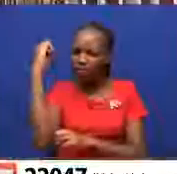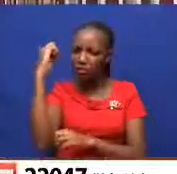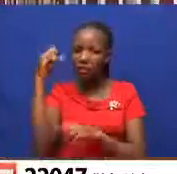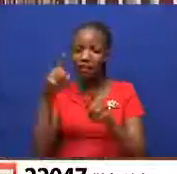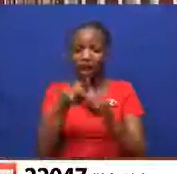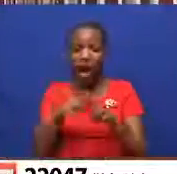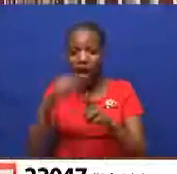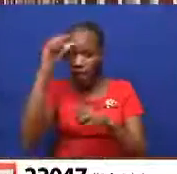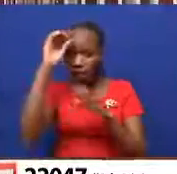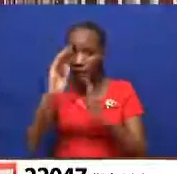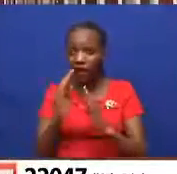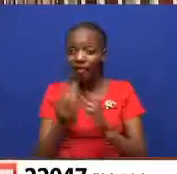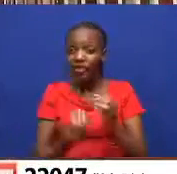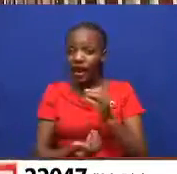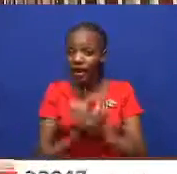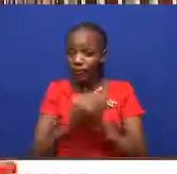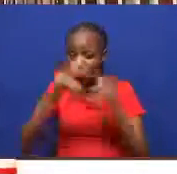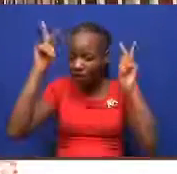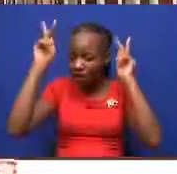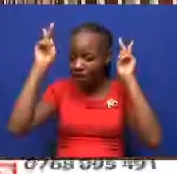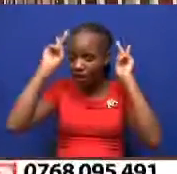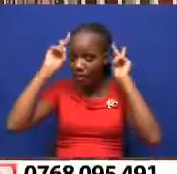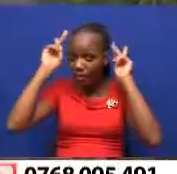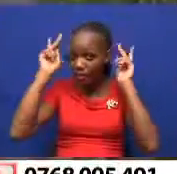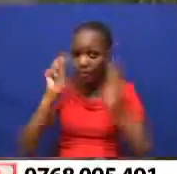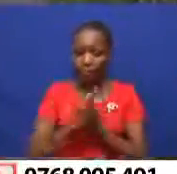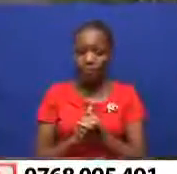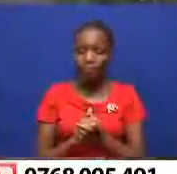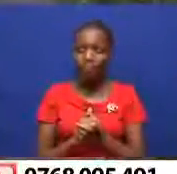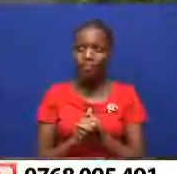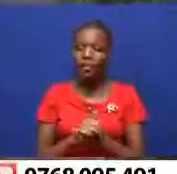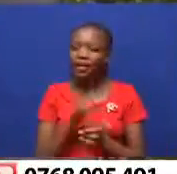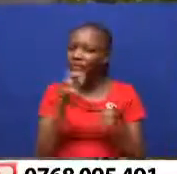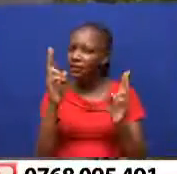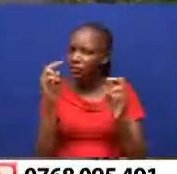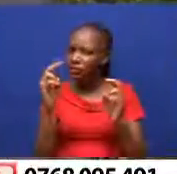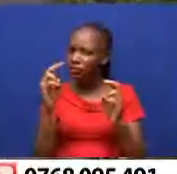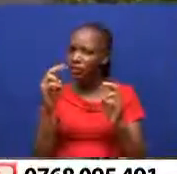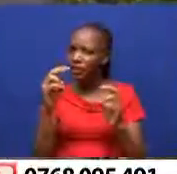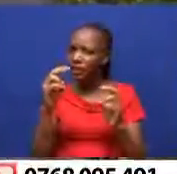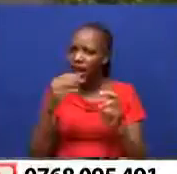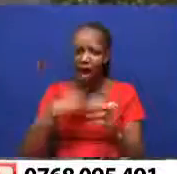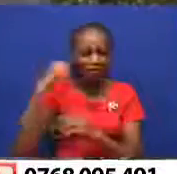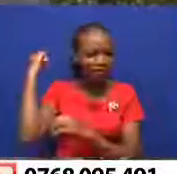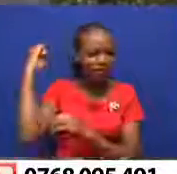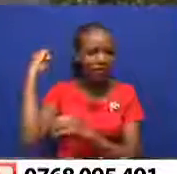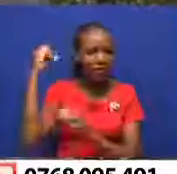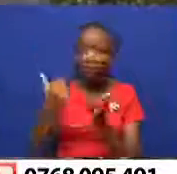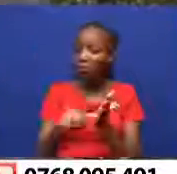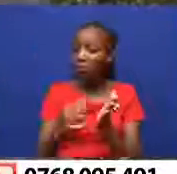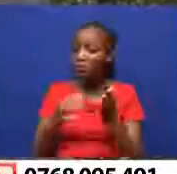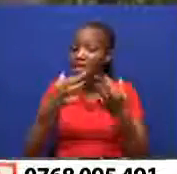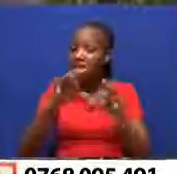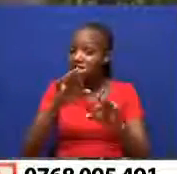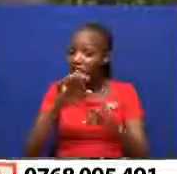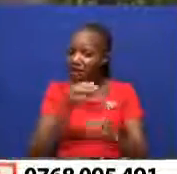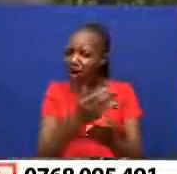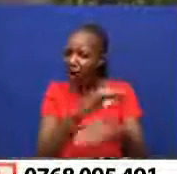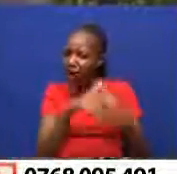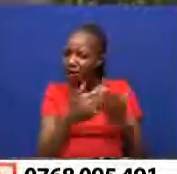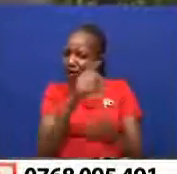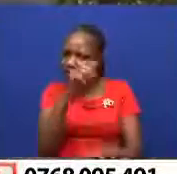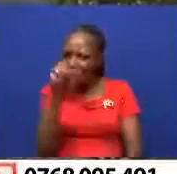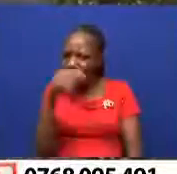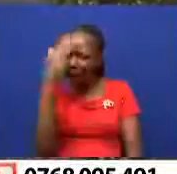anavyoeleza gavana wa Kakamega Wycliffe Oparanya. These issues are political. If they were correct, why is it